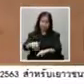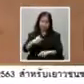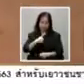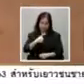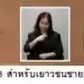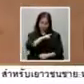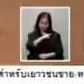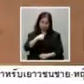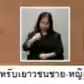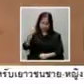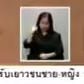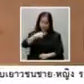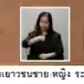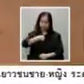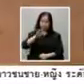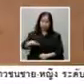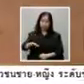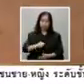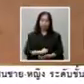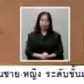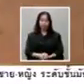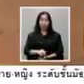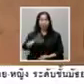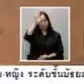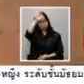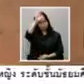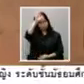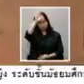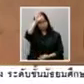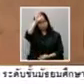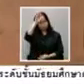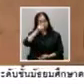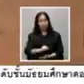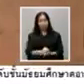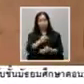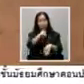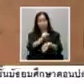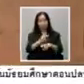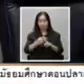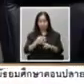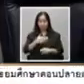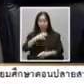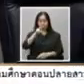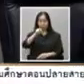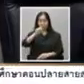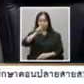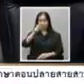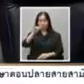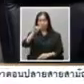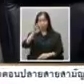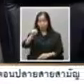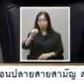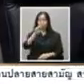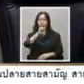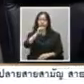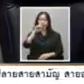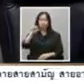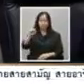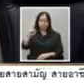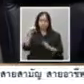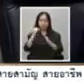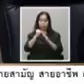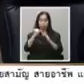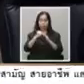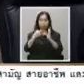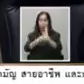มประท้วงเรื่องอะไรคร ับประท้วงครับท่านประธานครับผมนิยมเวชกามาสมาชิกสภาผู้แทนราษฎรจังหวัดสก